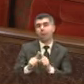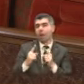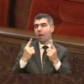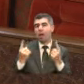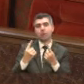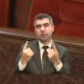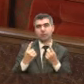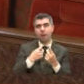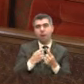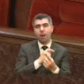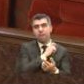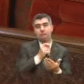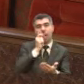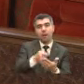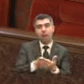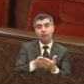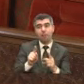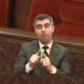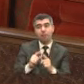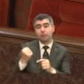يصدر حكم غيتسنى مده، ممكن